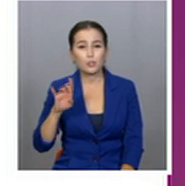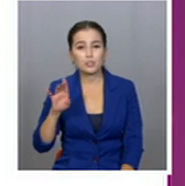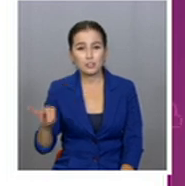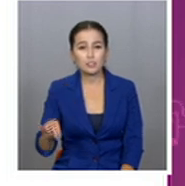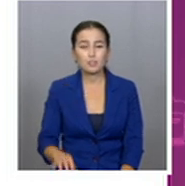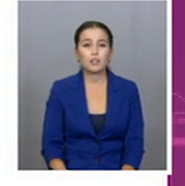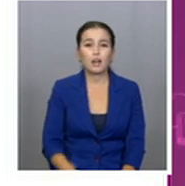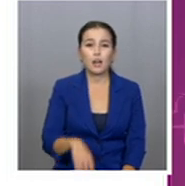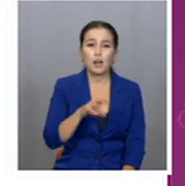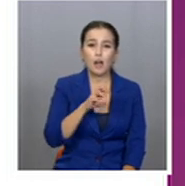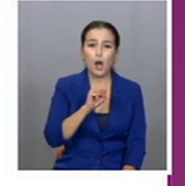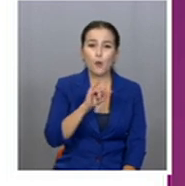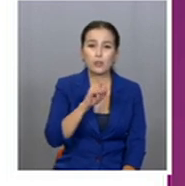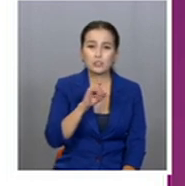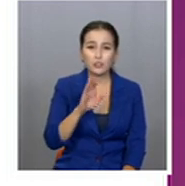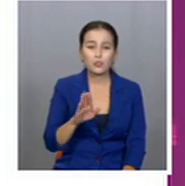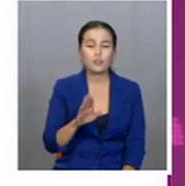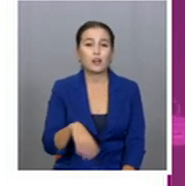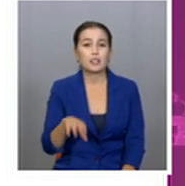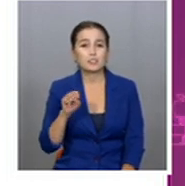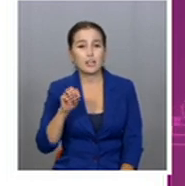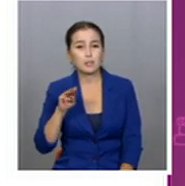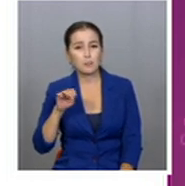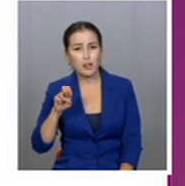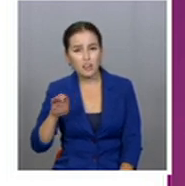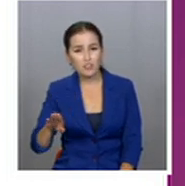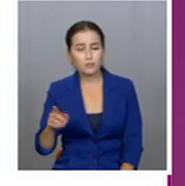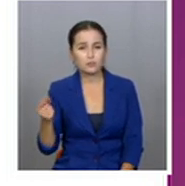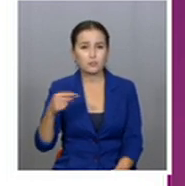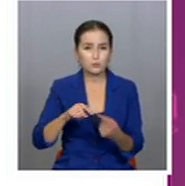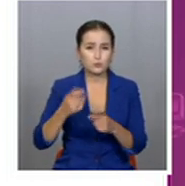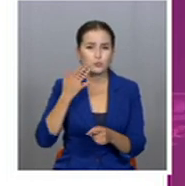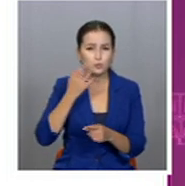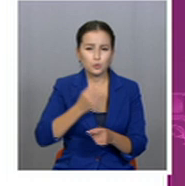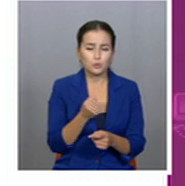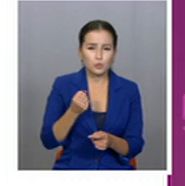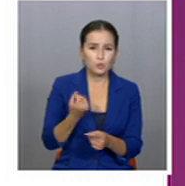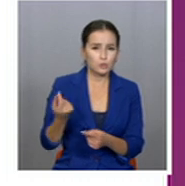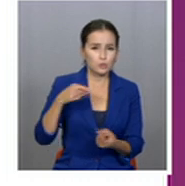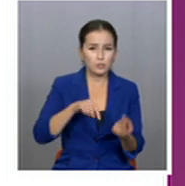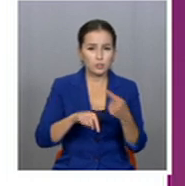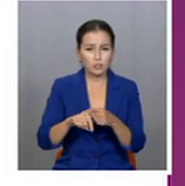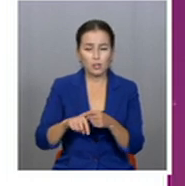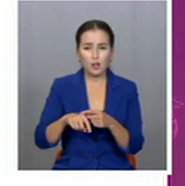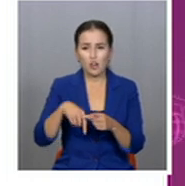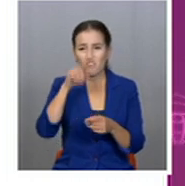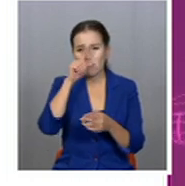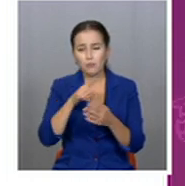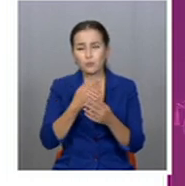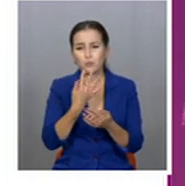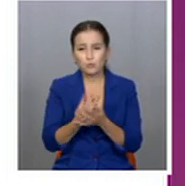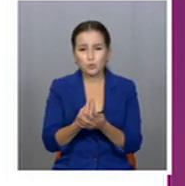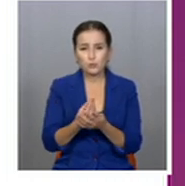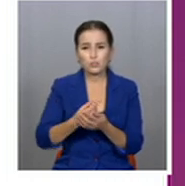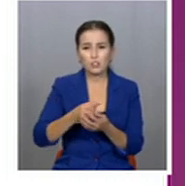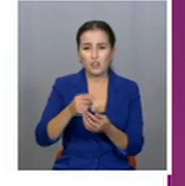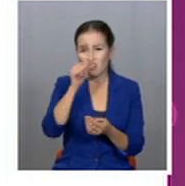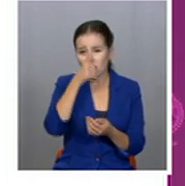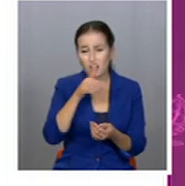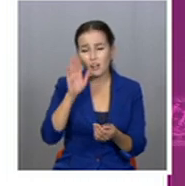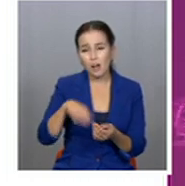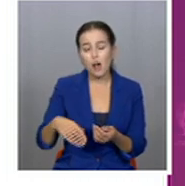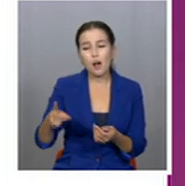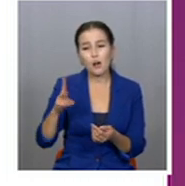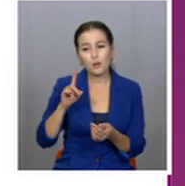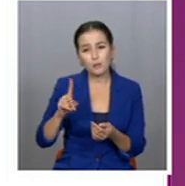Сәтбаев, Бейімбет жау болса, мен де жаумын деп досына сенім білдірген Ғабит Мүсірепов, Шыңғыс Айтматов пен